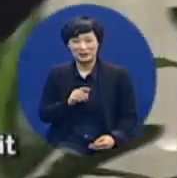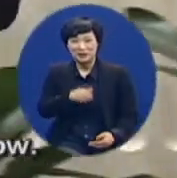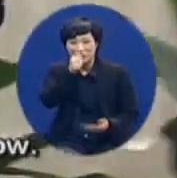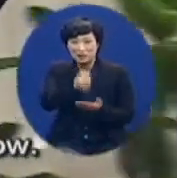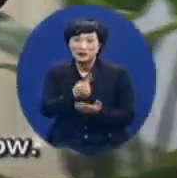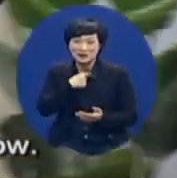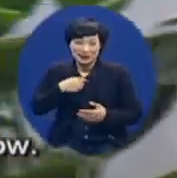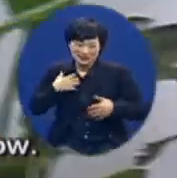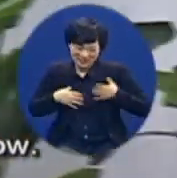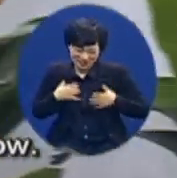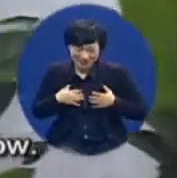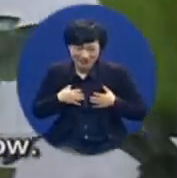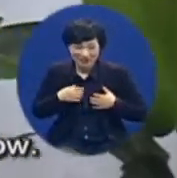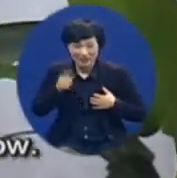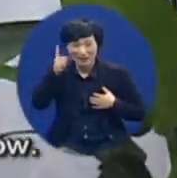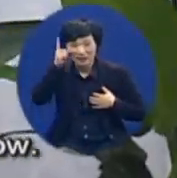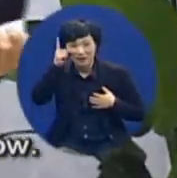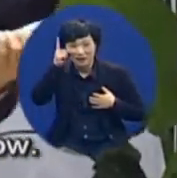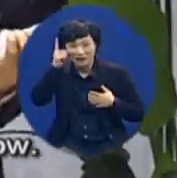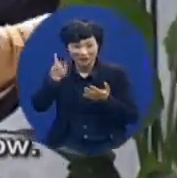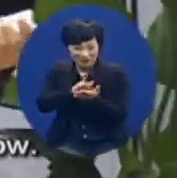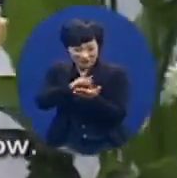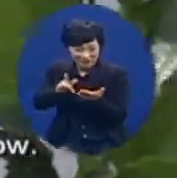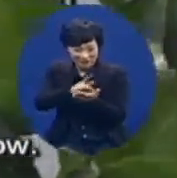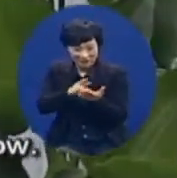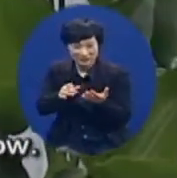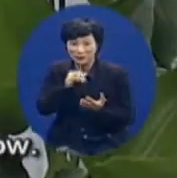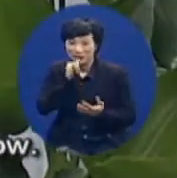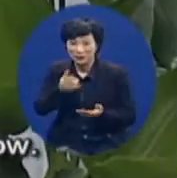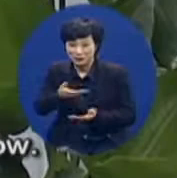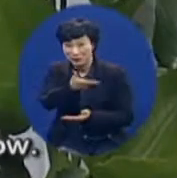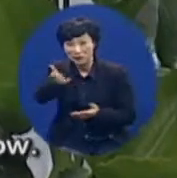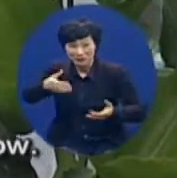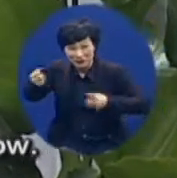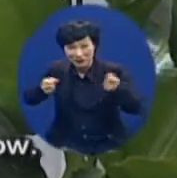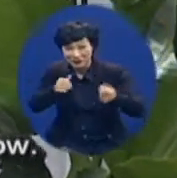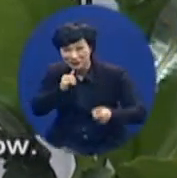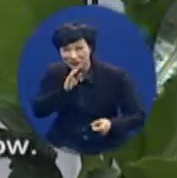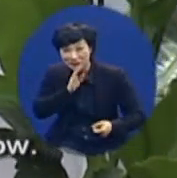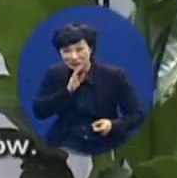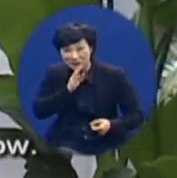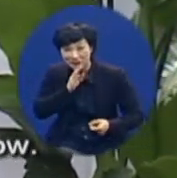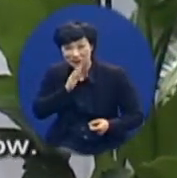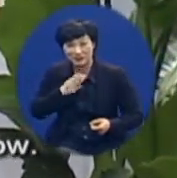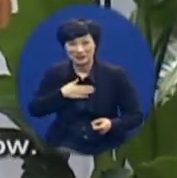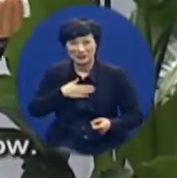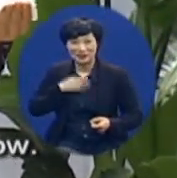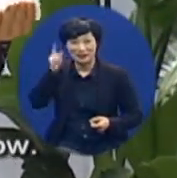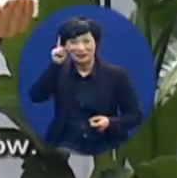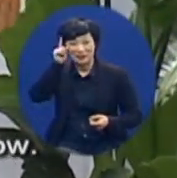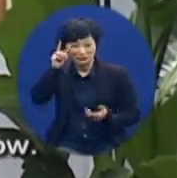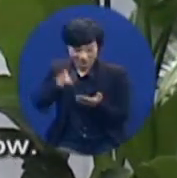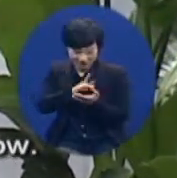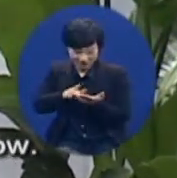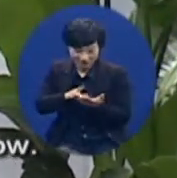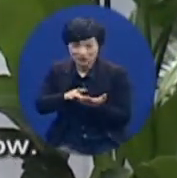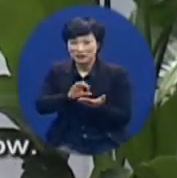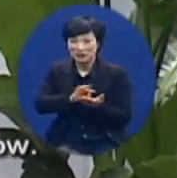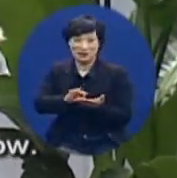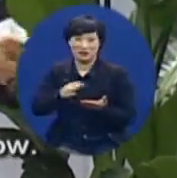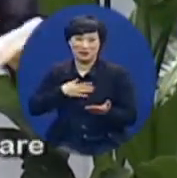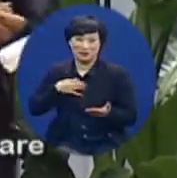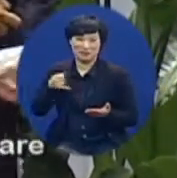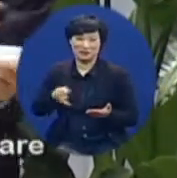질 수 있는 도구 스마트폰이 딱 들어 있대요 나는 스마트폰을 할 줄 몰라서